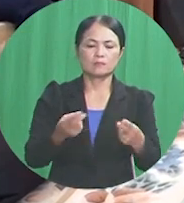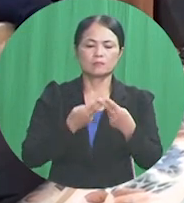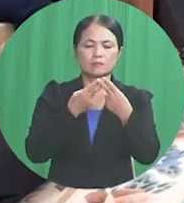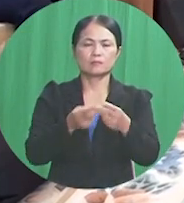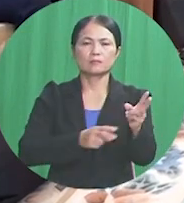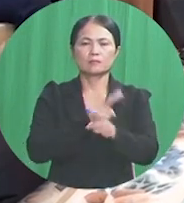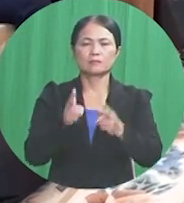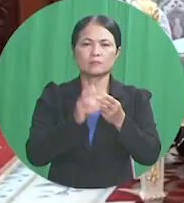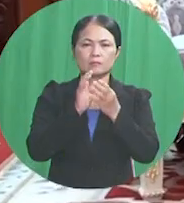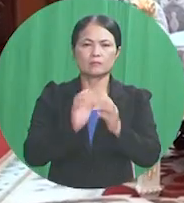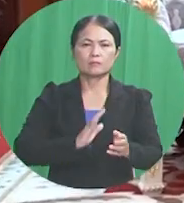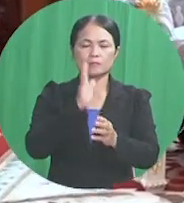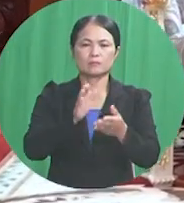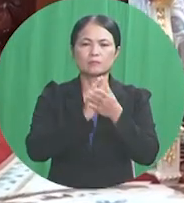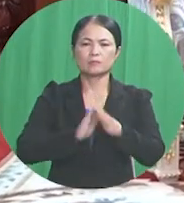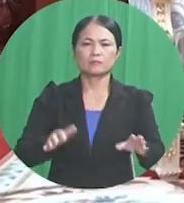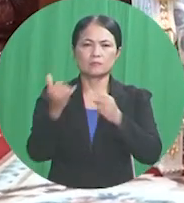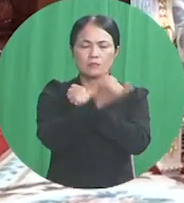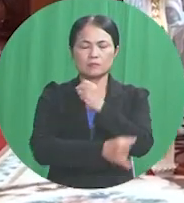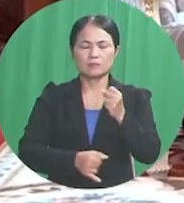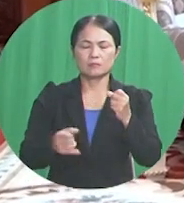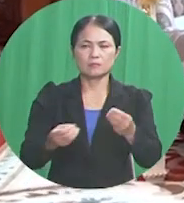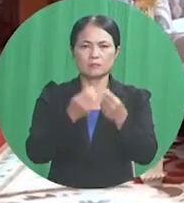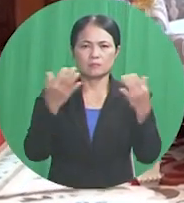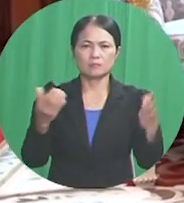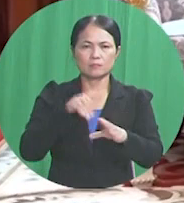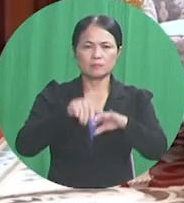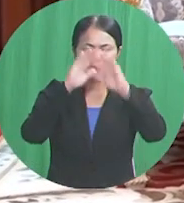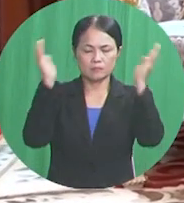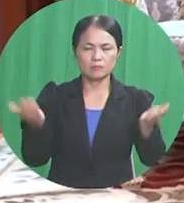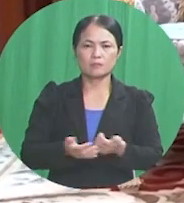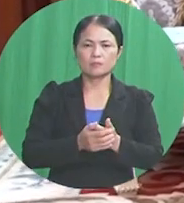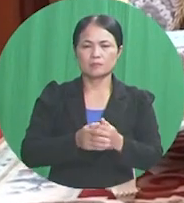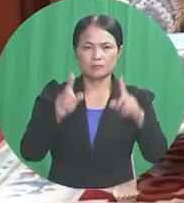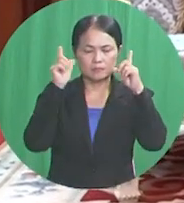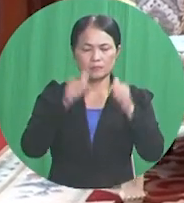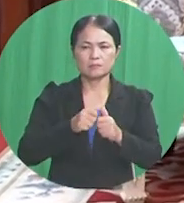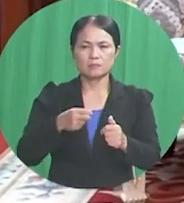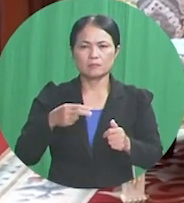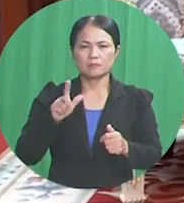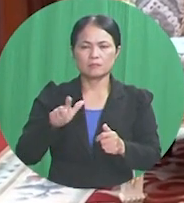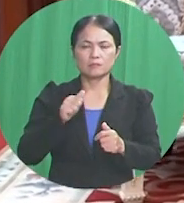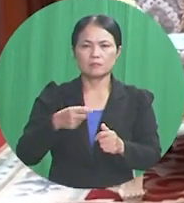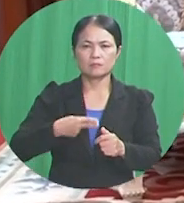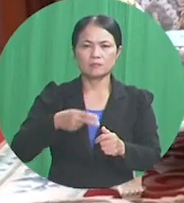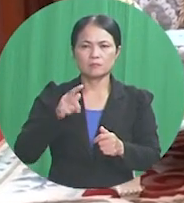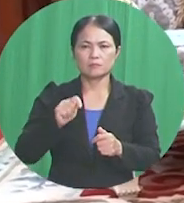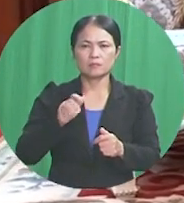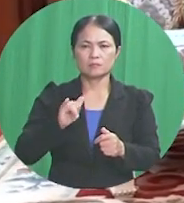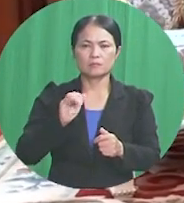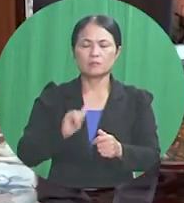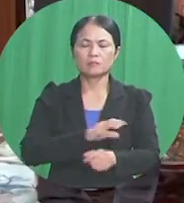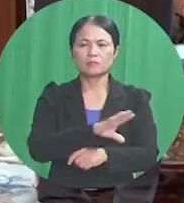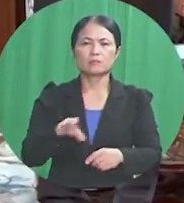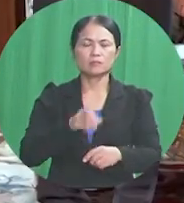วารัสซาสกซันเตพีบในประเทศเจริญนองสกาโลกอายุดัมอับดุลลาซาฮิดบานจูนโปเอากัมพู